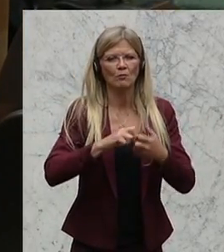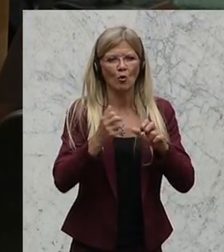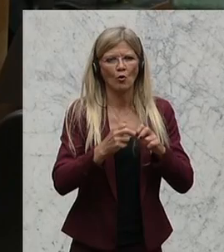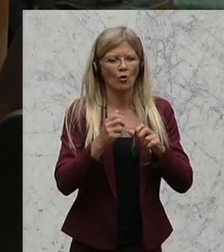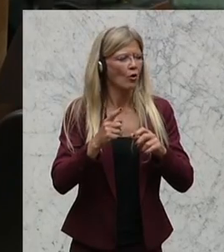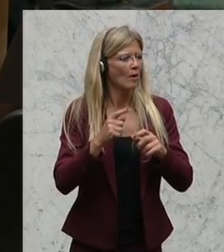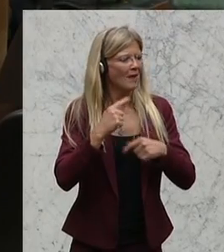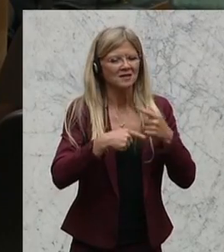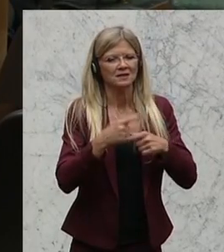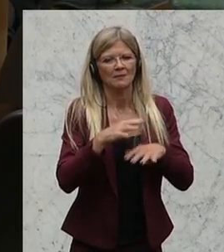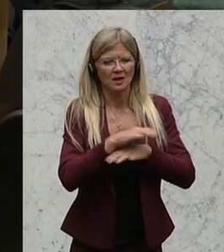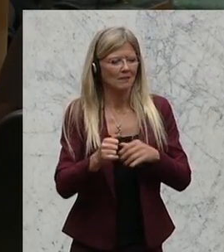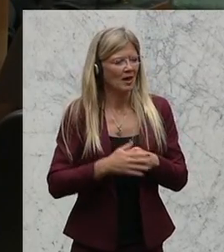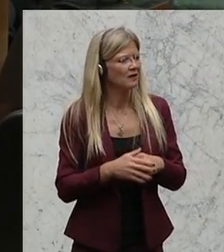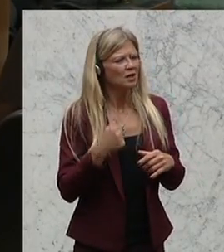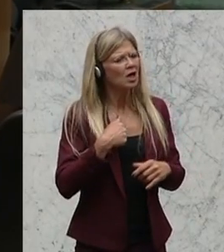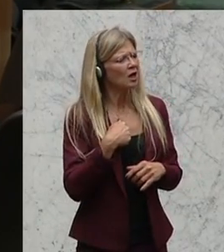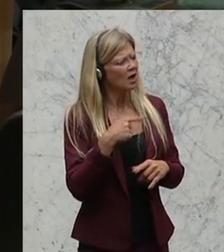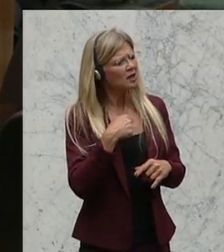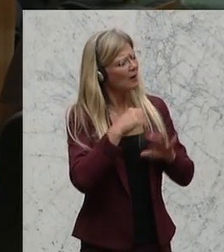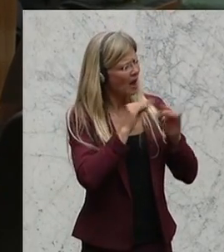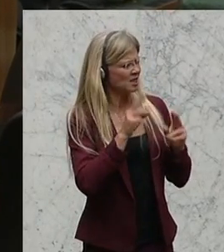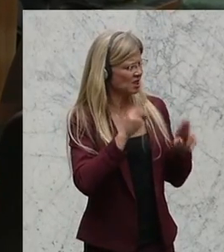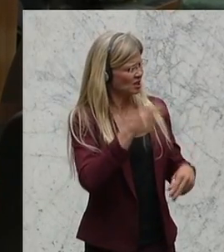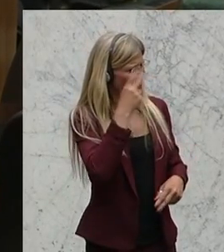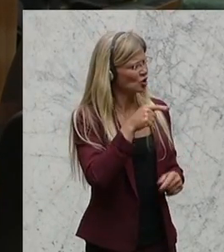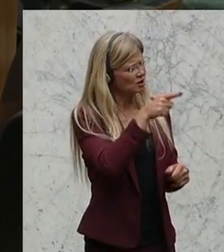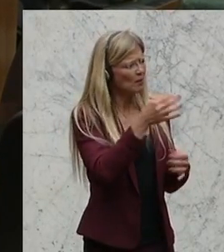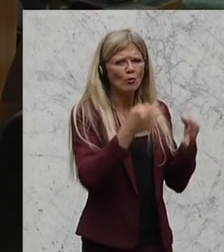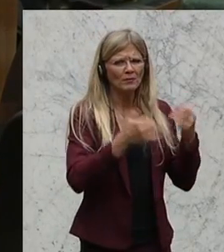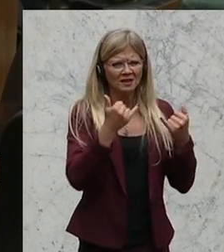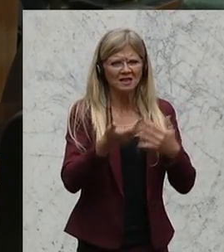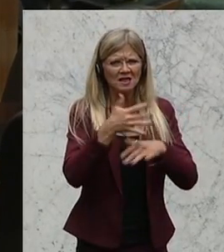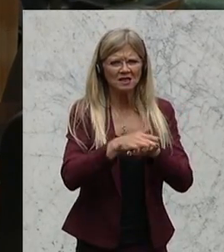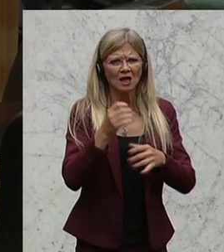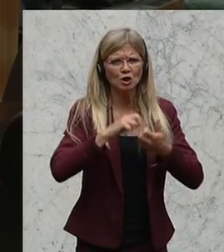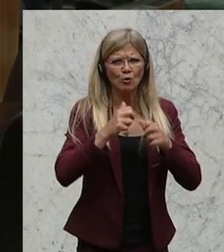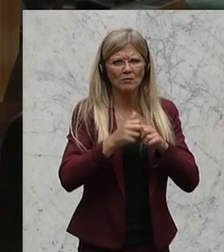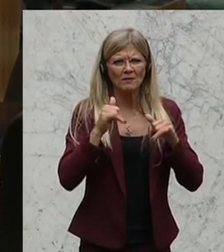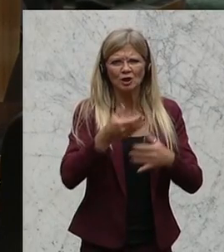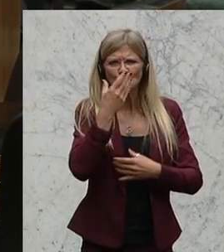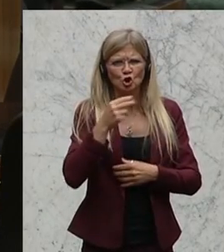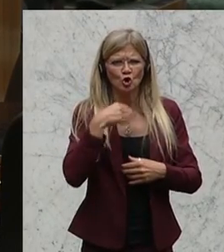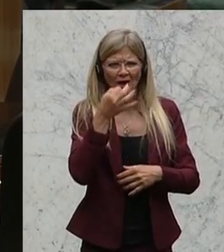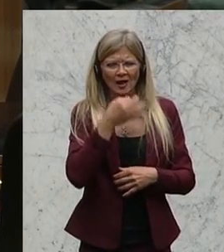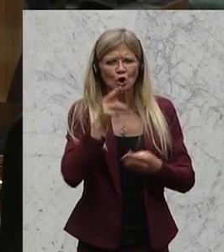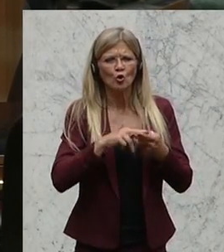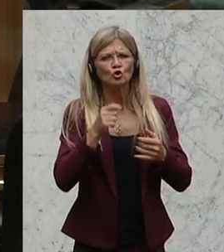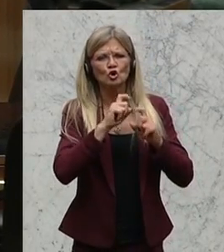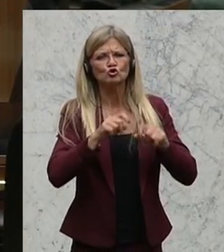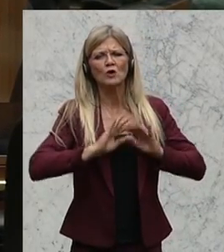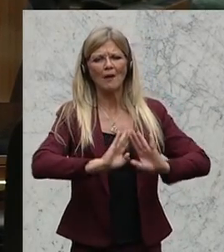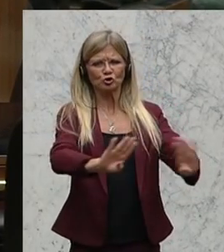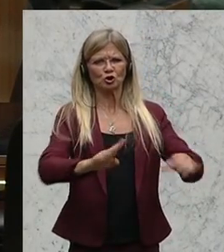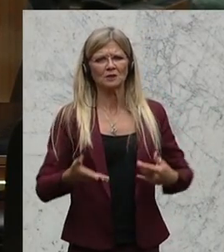die Zustände, die Probleme, die wir in Sachen Integration jetzt haben, versuchen Sie schön zu reden einerseits und dann versuchen Sie durch die Schuld von sich zu schieben. Weil